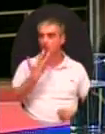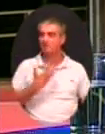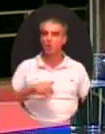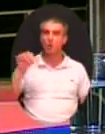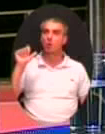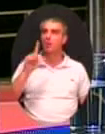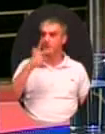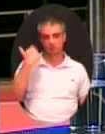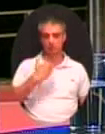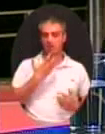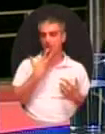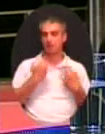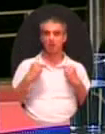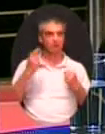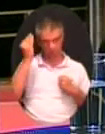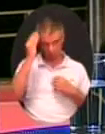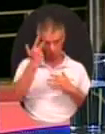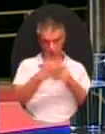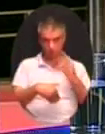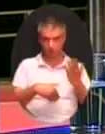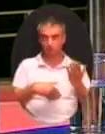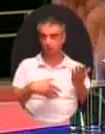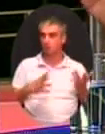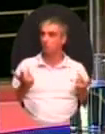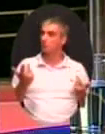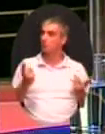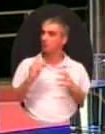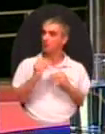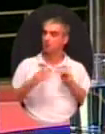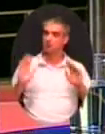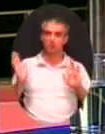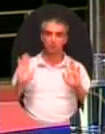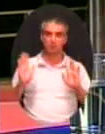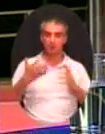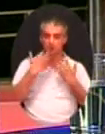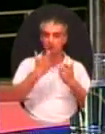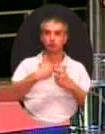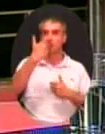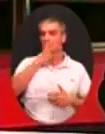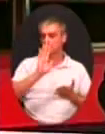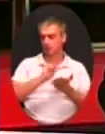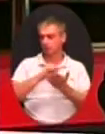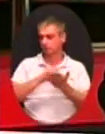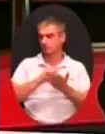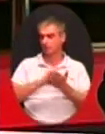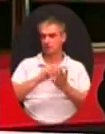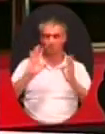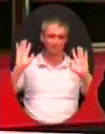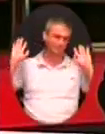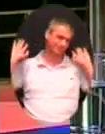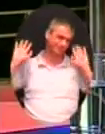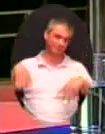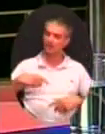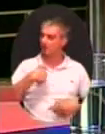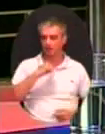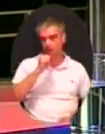לפליאנסקי, יהודי חרדי? אני שנזכיר איך הוא גמר את הקריירה שלו. מה? למה הוא לא גמר? למה? פרשת הולילנד? חס וחלילה, זה אין לזה. אני לא